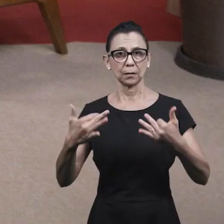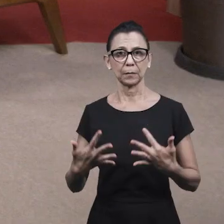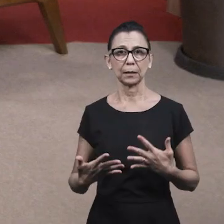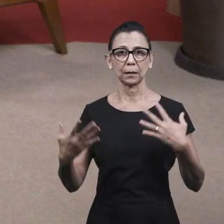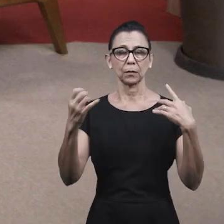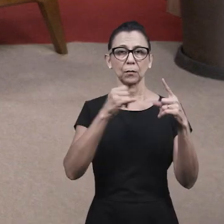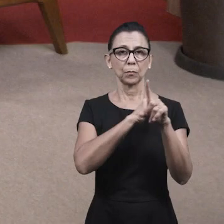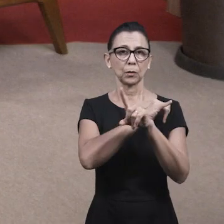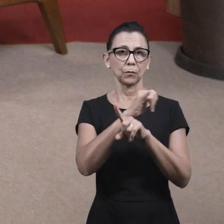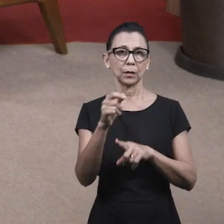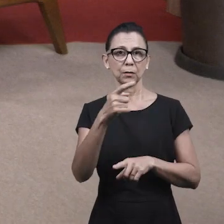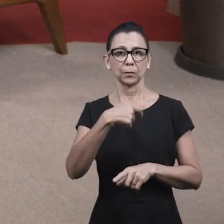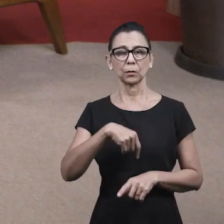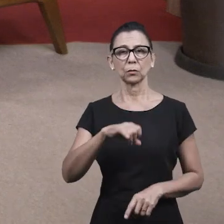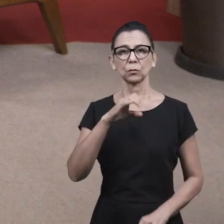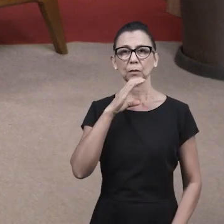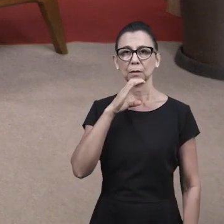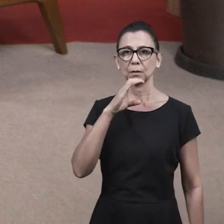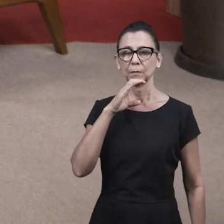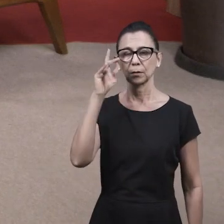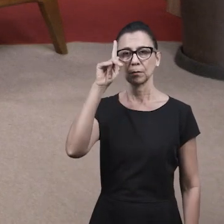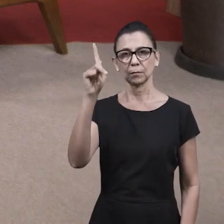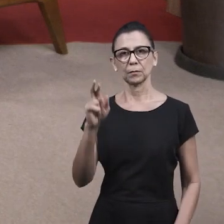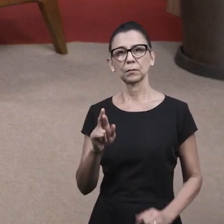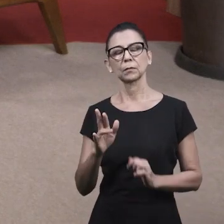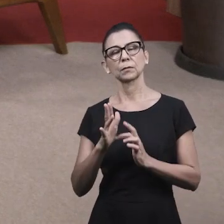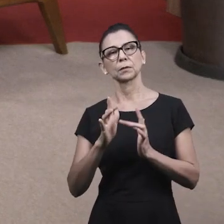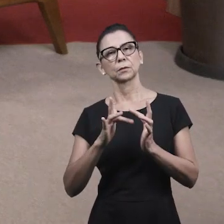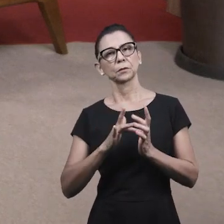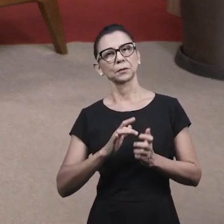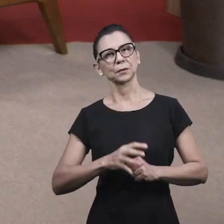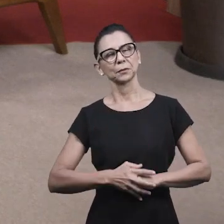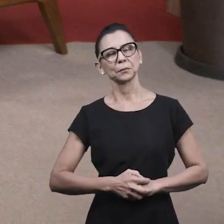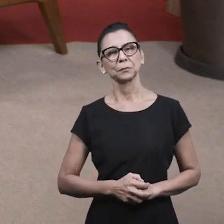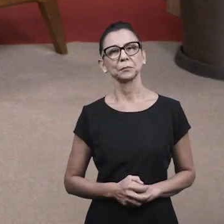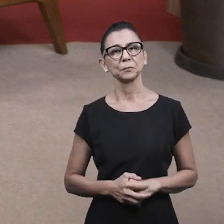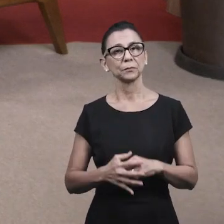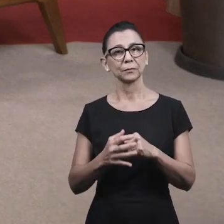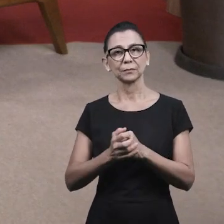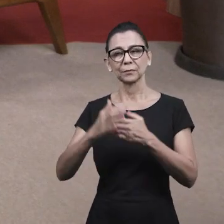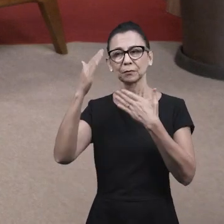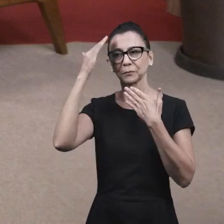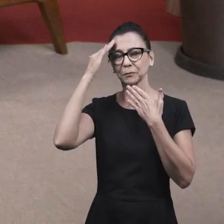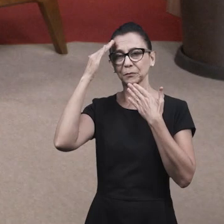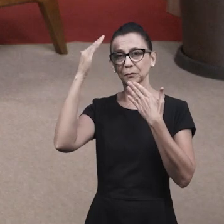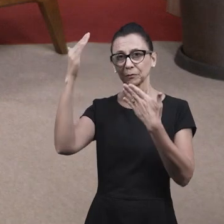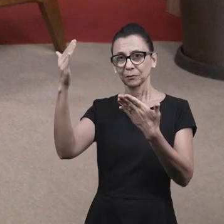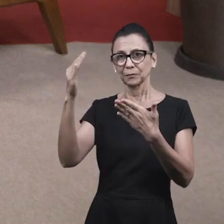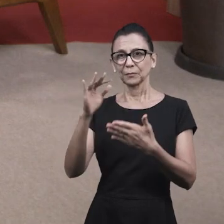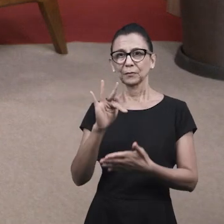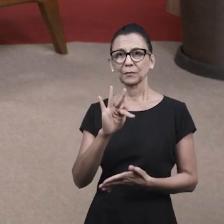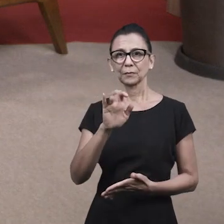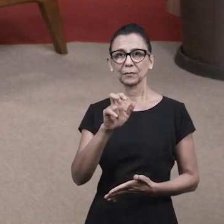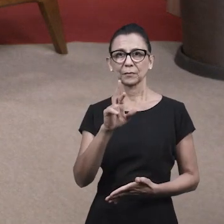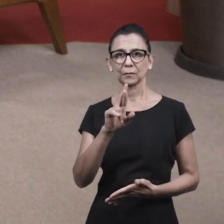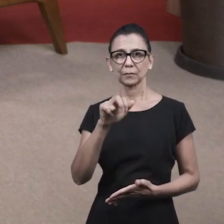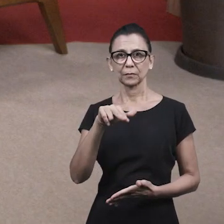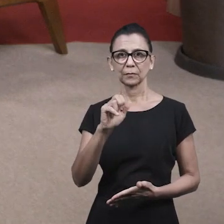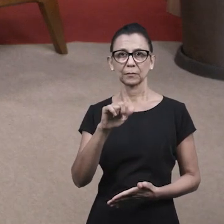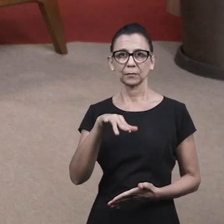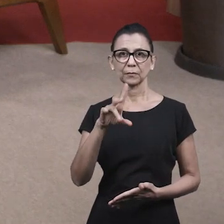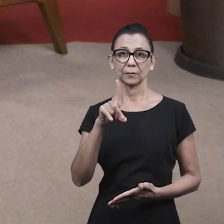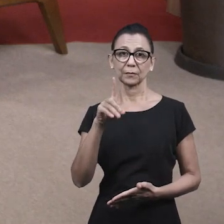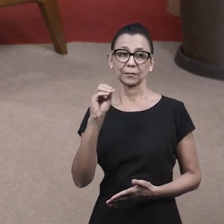prophétique pour notre connaissance. À tous, la paix du Seigneur Jésus. Amen. Merci beaucoup, Fernando César.